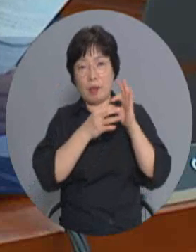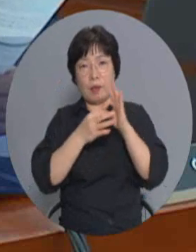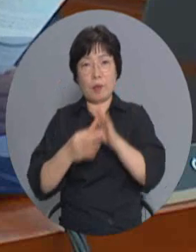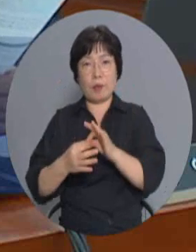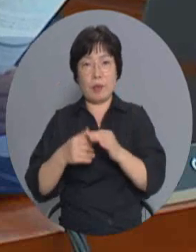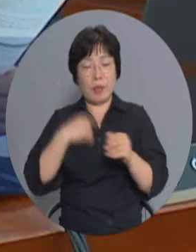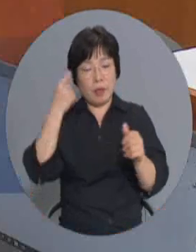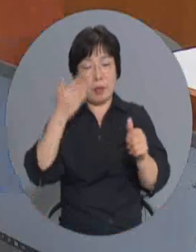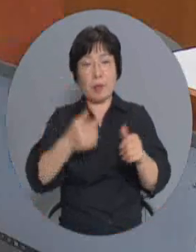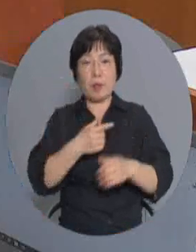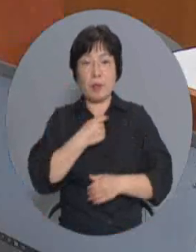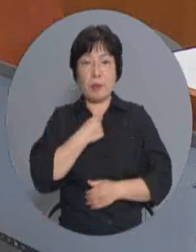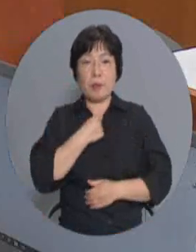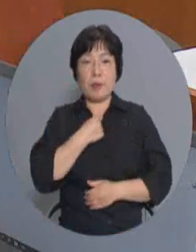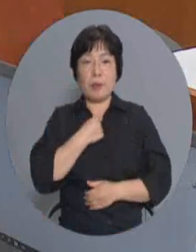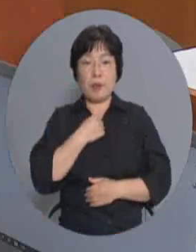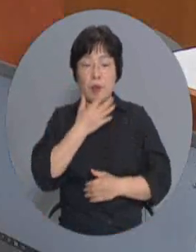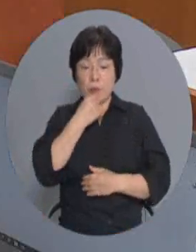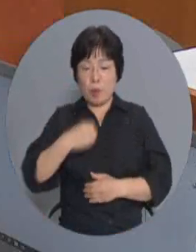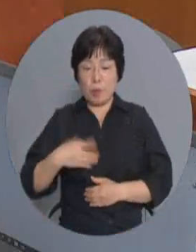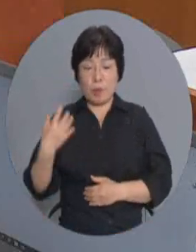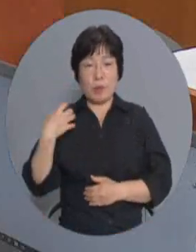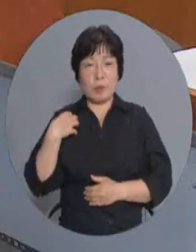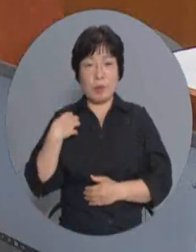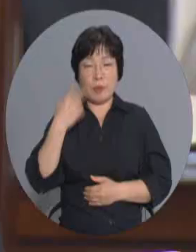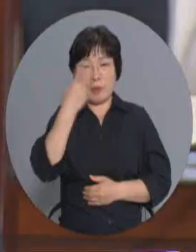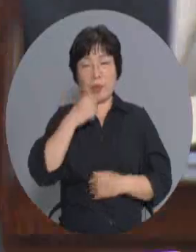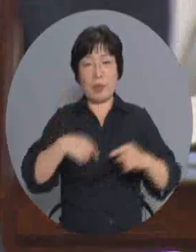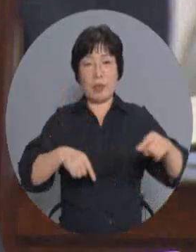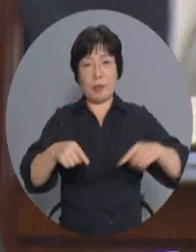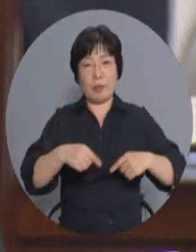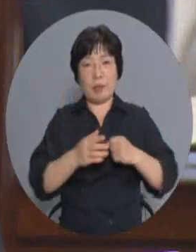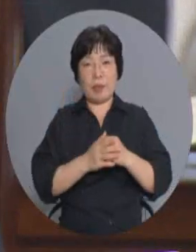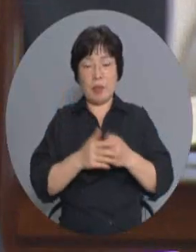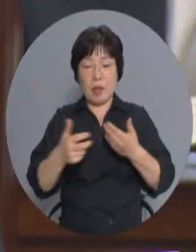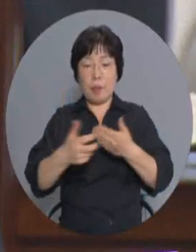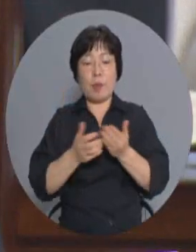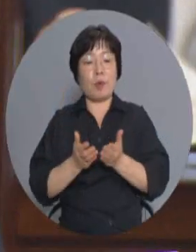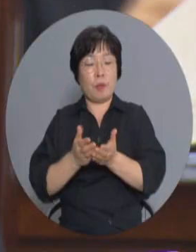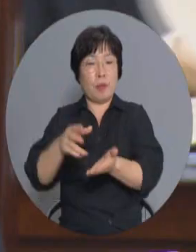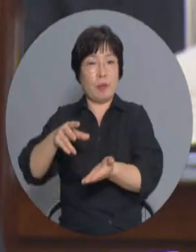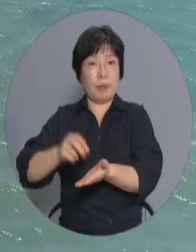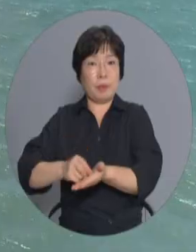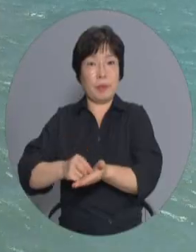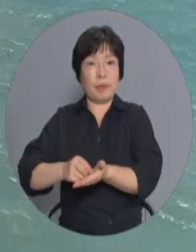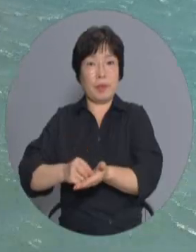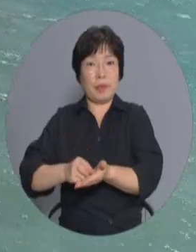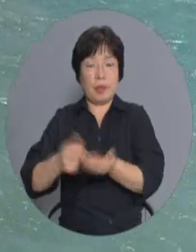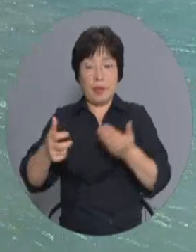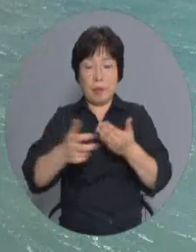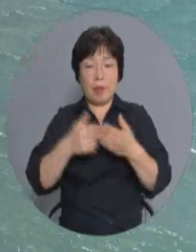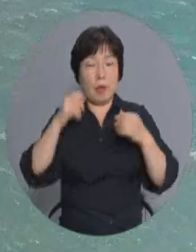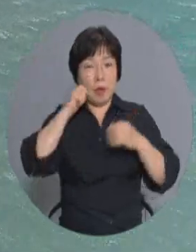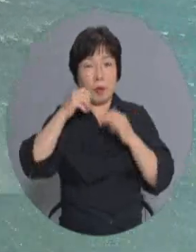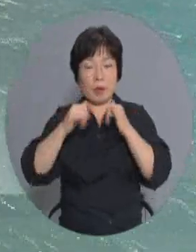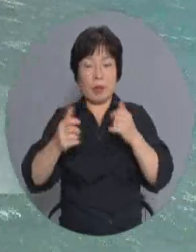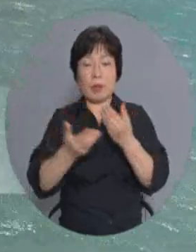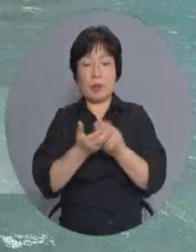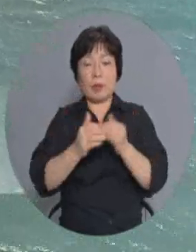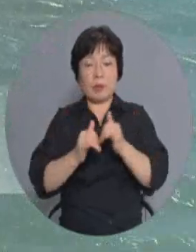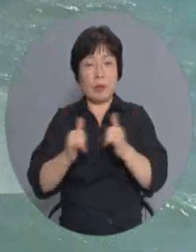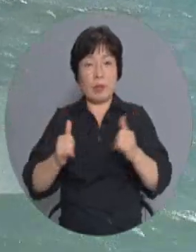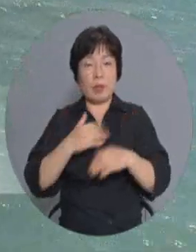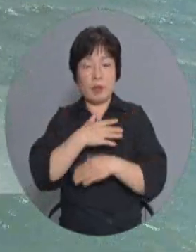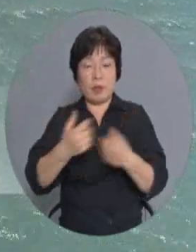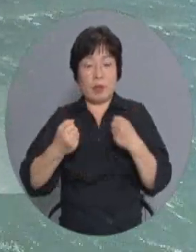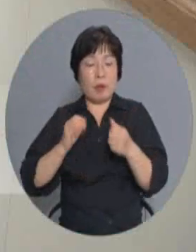제가 묻고 있는 거예요. 보건복지부 국정감사 이슈 가운데 하나는 병원선이었습니다. 의료 취약 지역인 섬 지역 주민들의